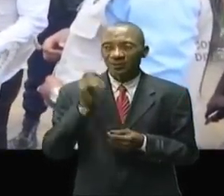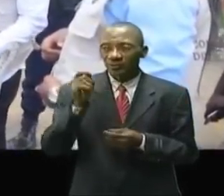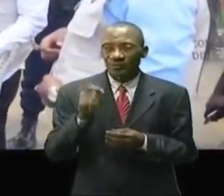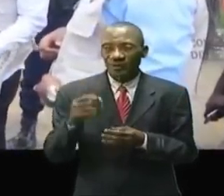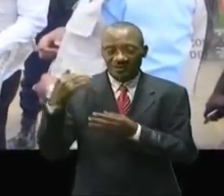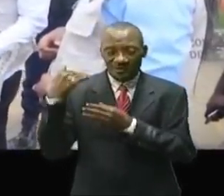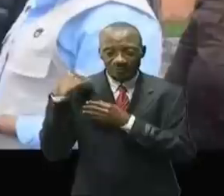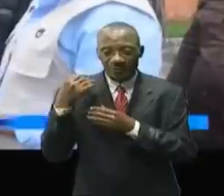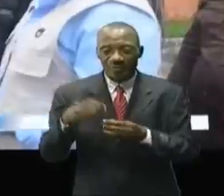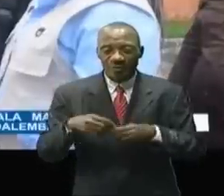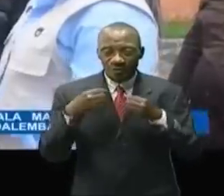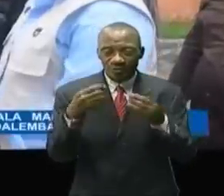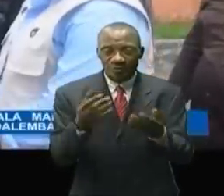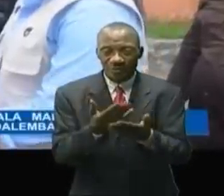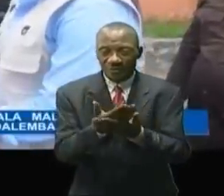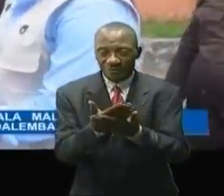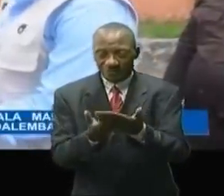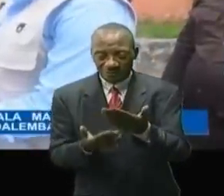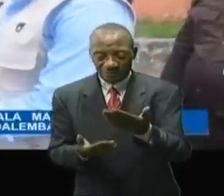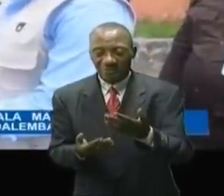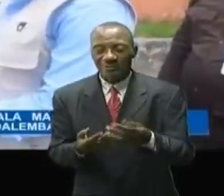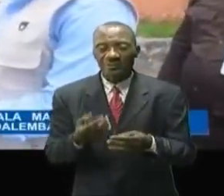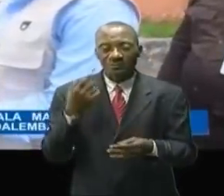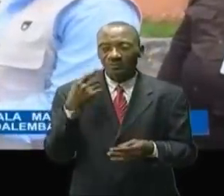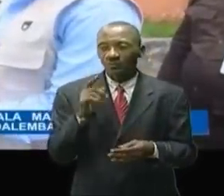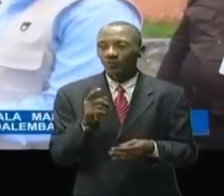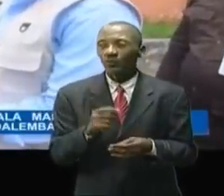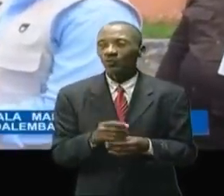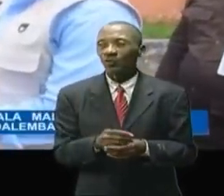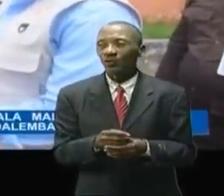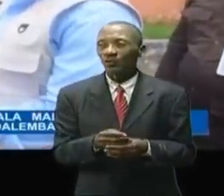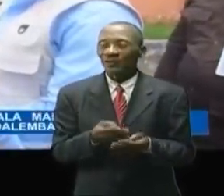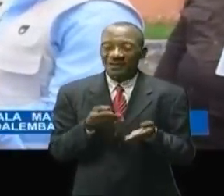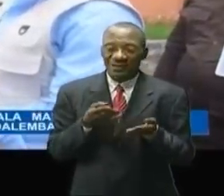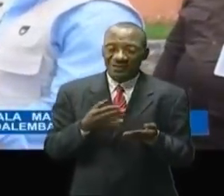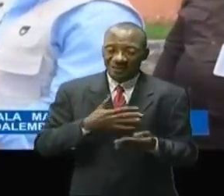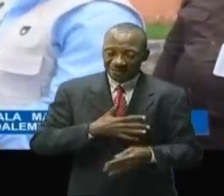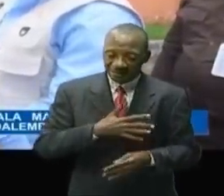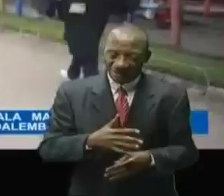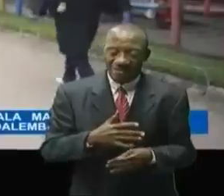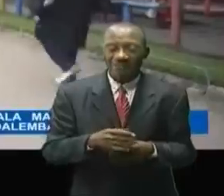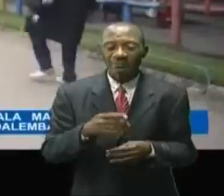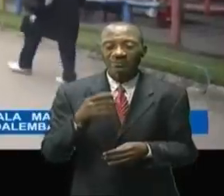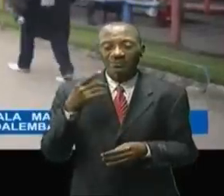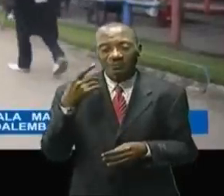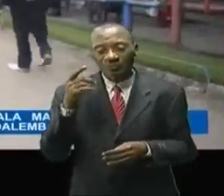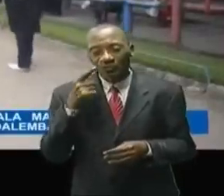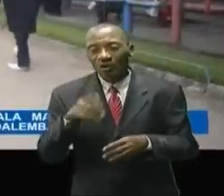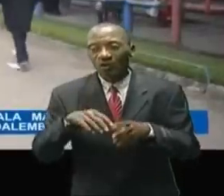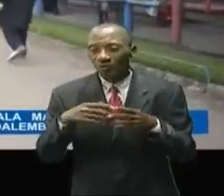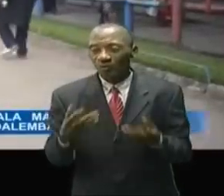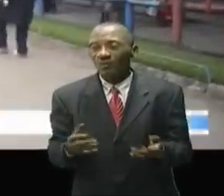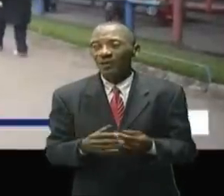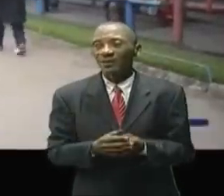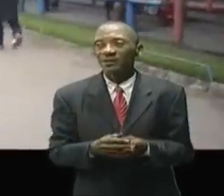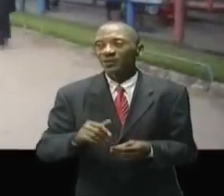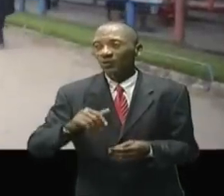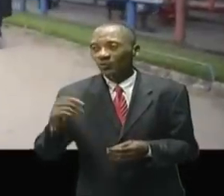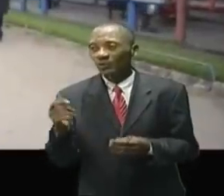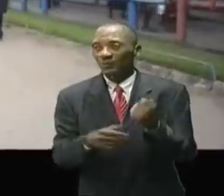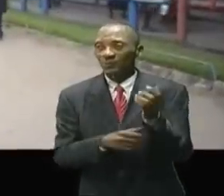Kona. L'opération se poursuivra à travers toute la République afin de désengorger les lieux carcéraux de la